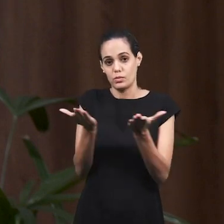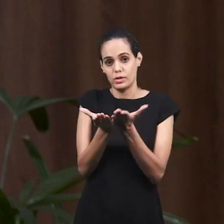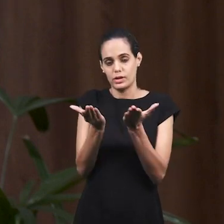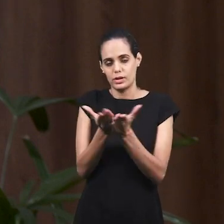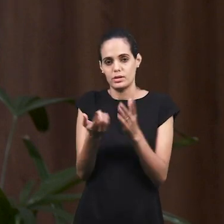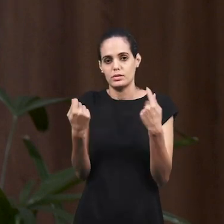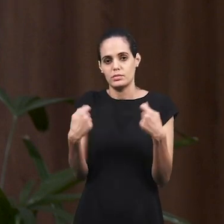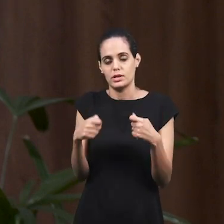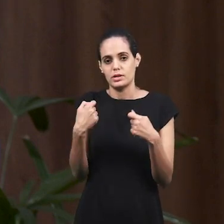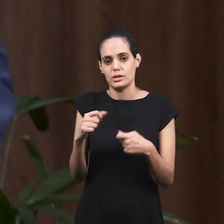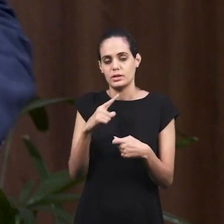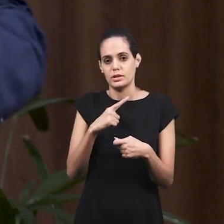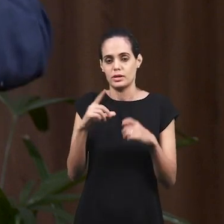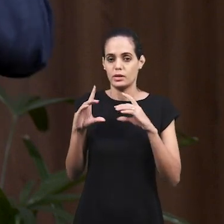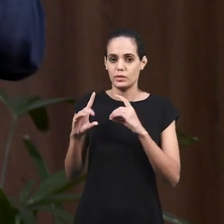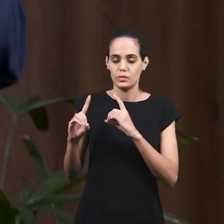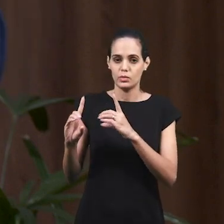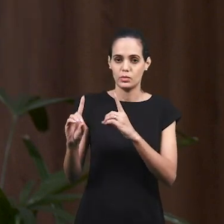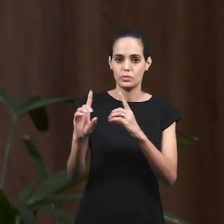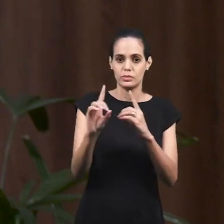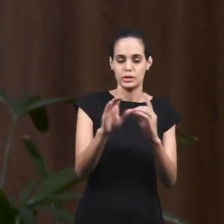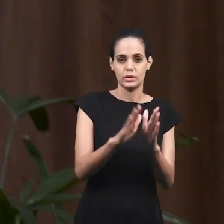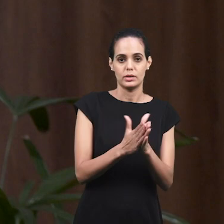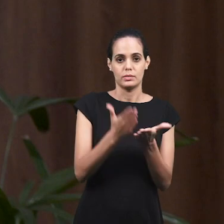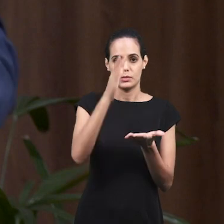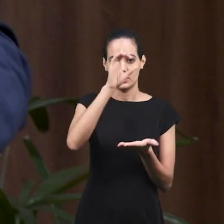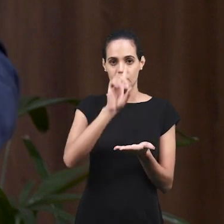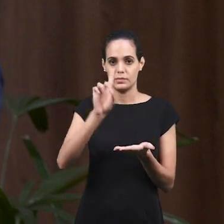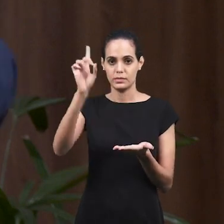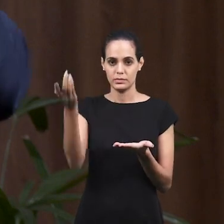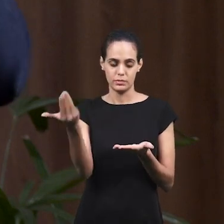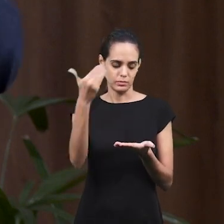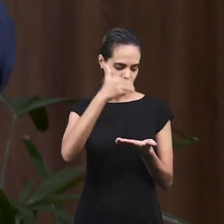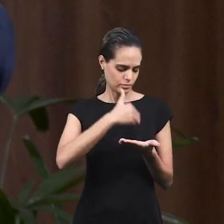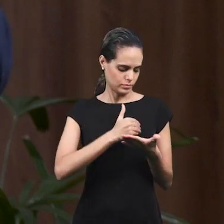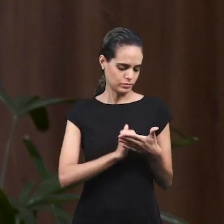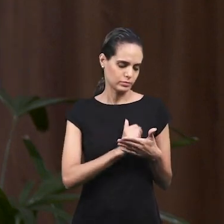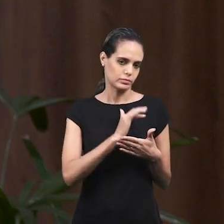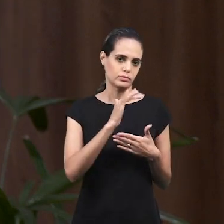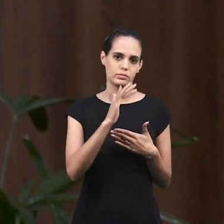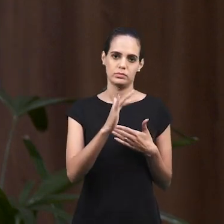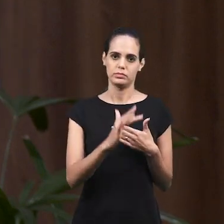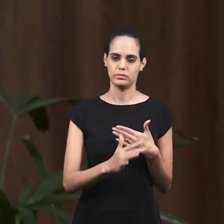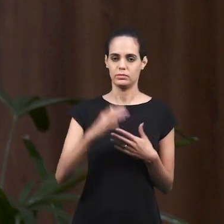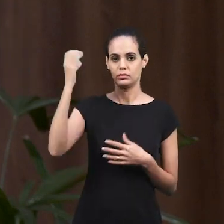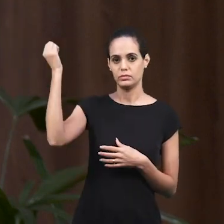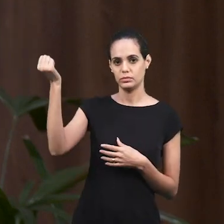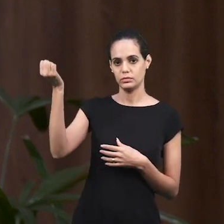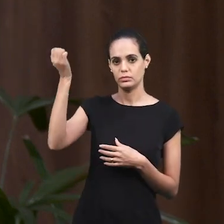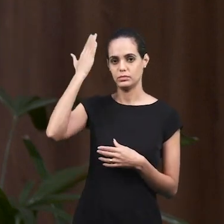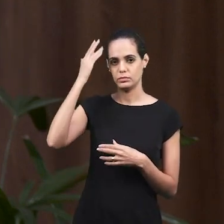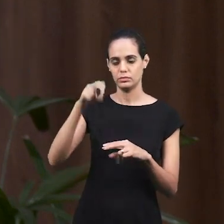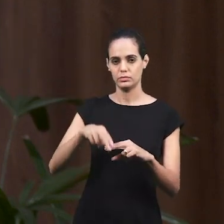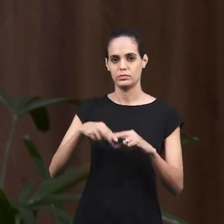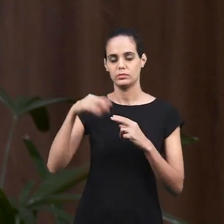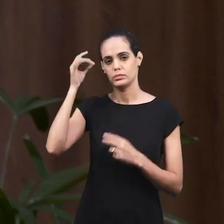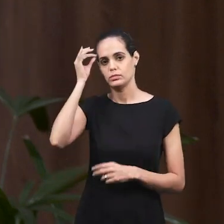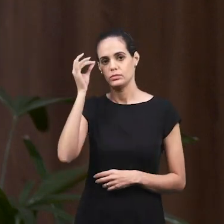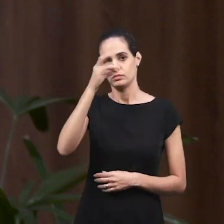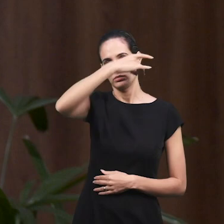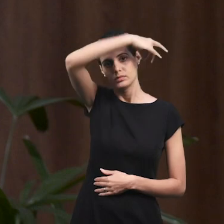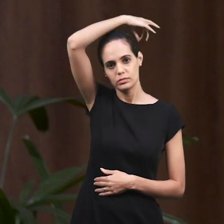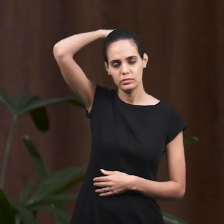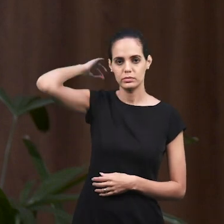besoin, le chrétien, d'être nourri de la doctrine révélée, la doctrine de la parole de Dieu,